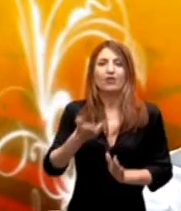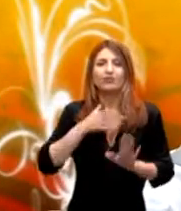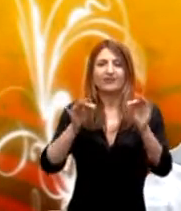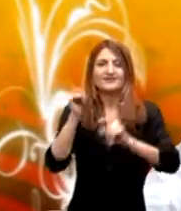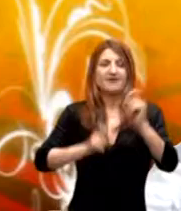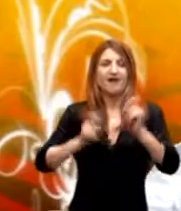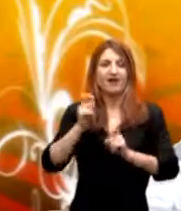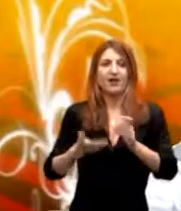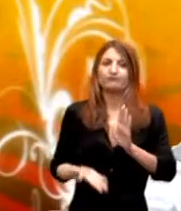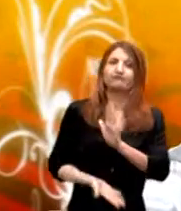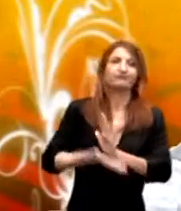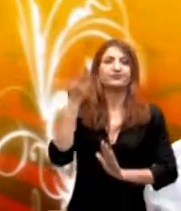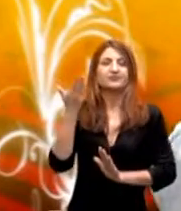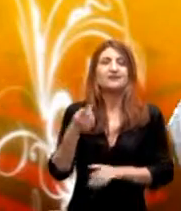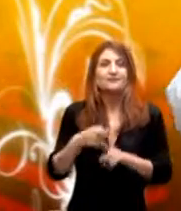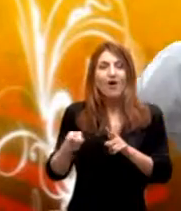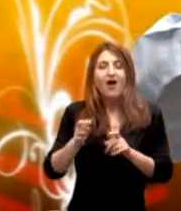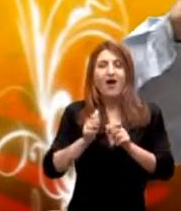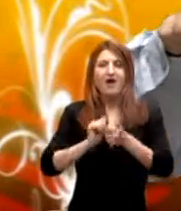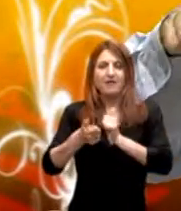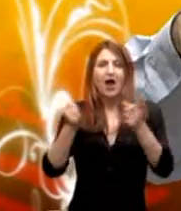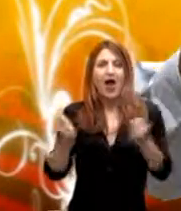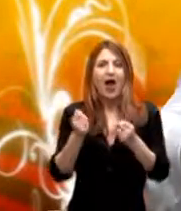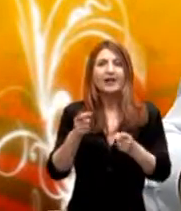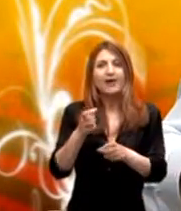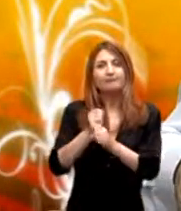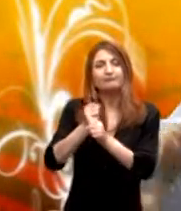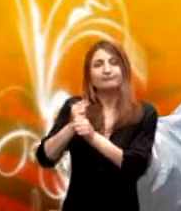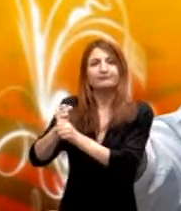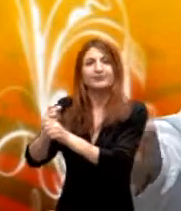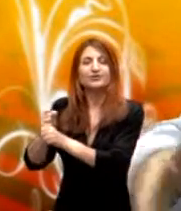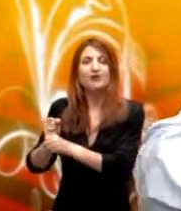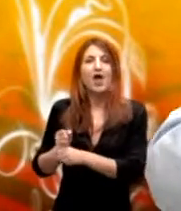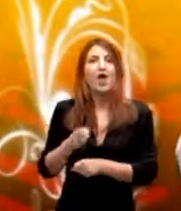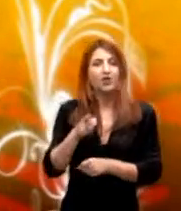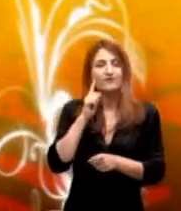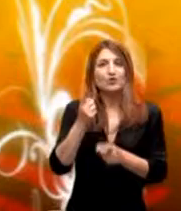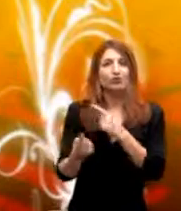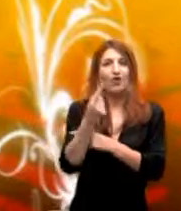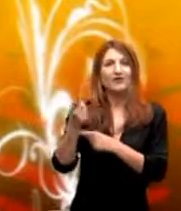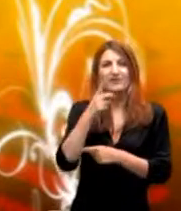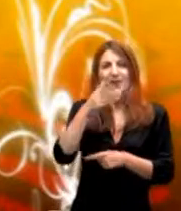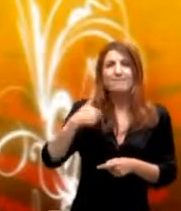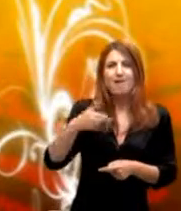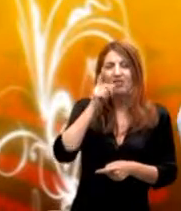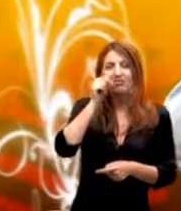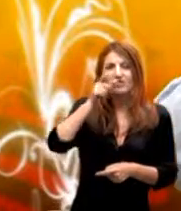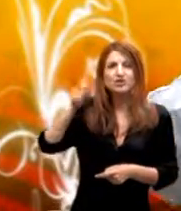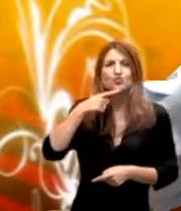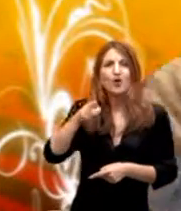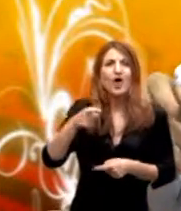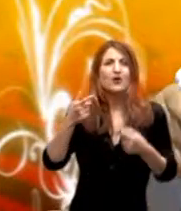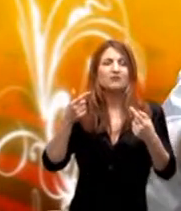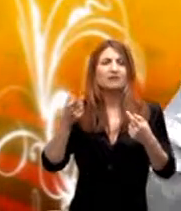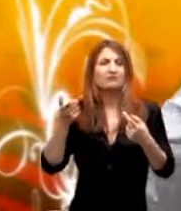odmah. Prema isto tome, tjelesna aktivnost ga je održavala. Isti čas kad... To se dešava. Pogledajte ove mlade dečke, recimo, koji su 7.